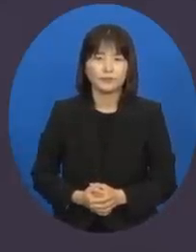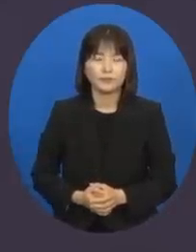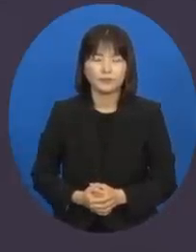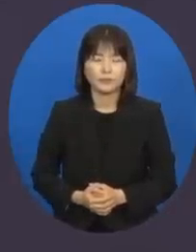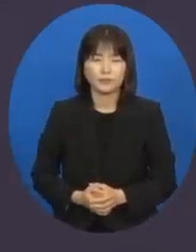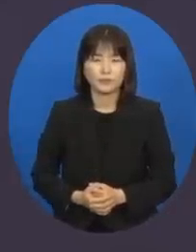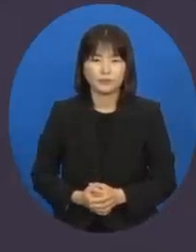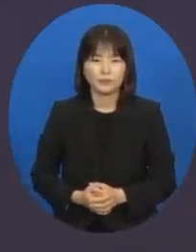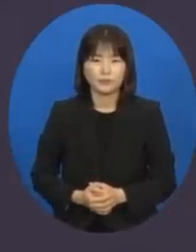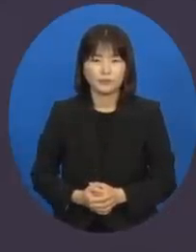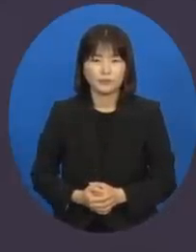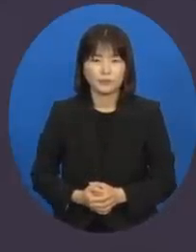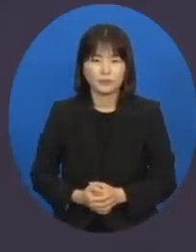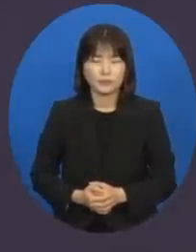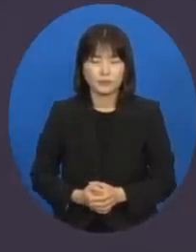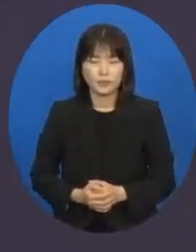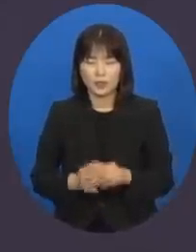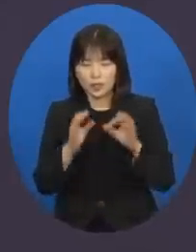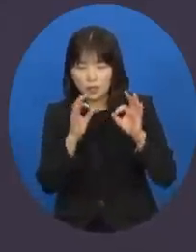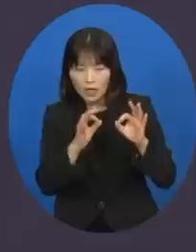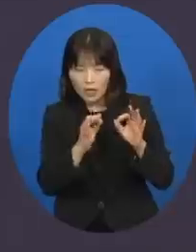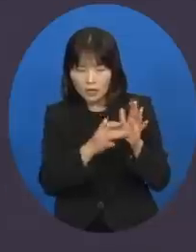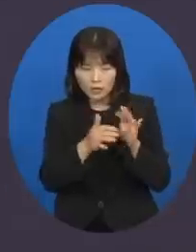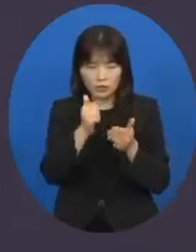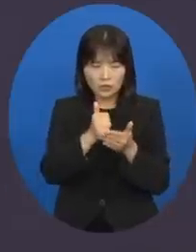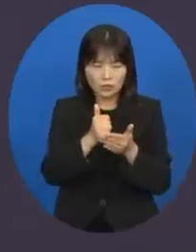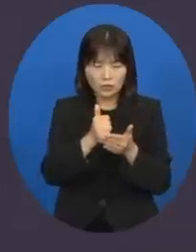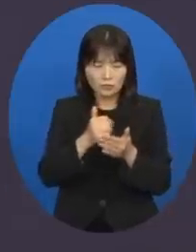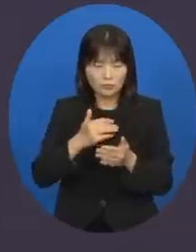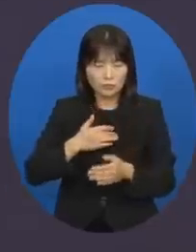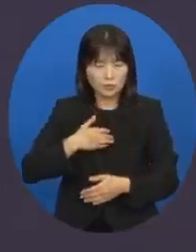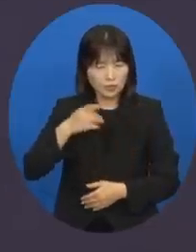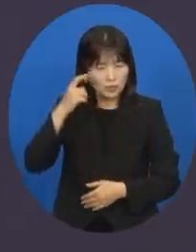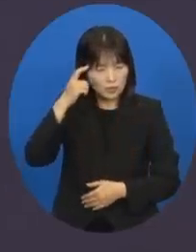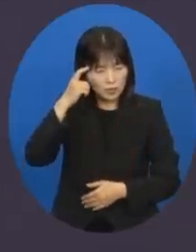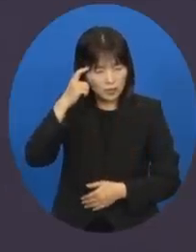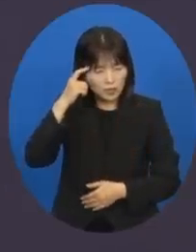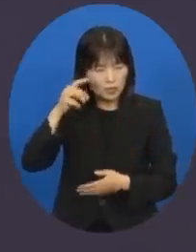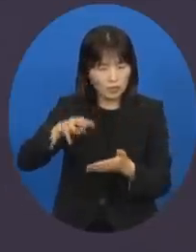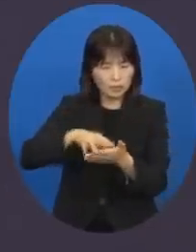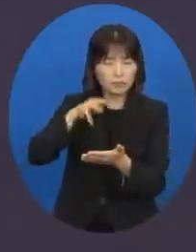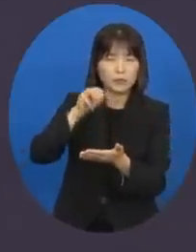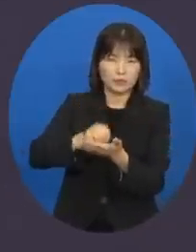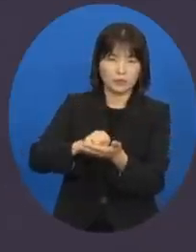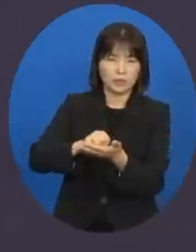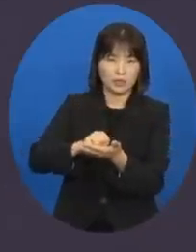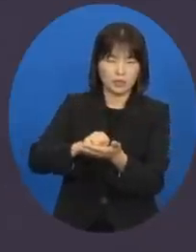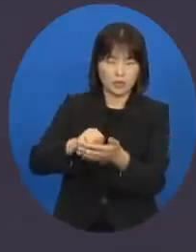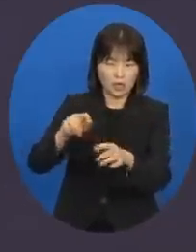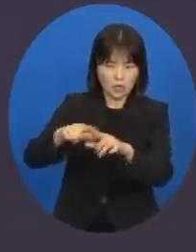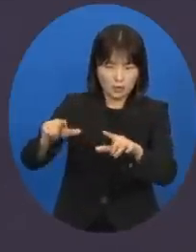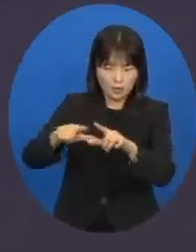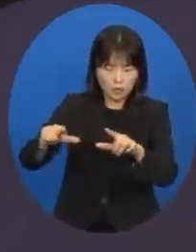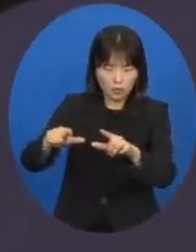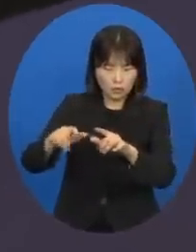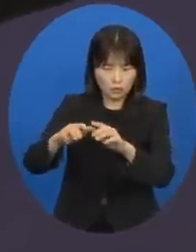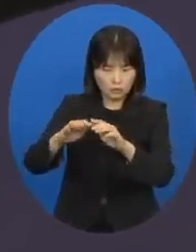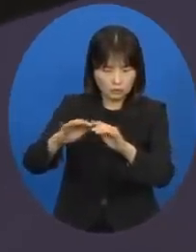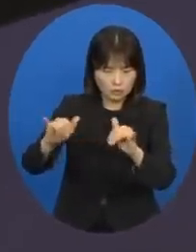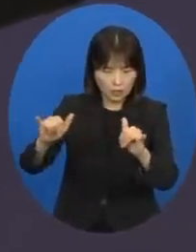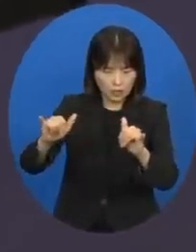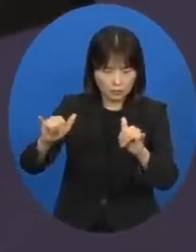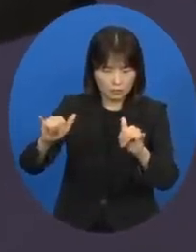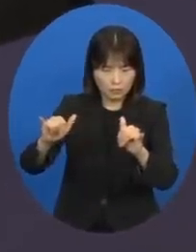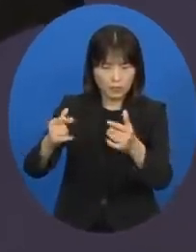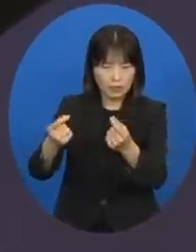그가 보기에 예수님은요 자기가 상식적으로 알던 메시아 그리고 그 일반적으로 사람들이 반응하는 반응을 보인 분이